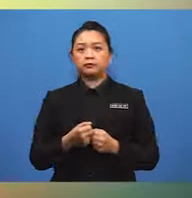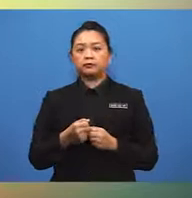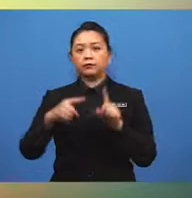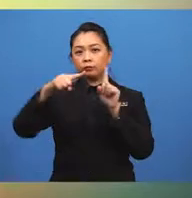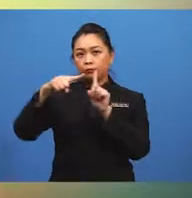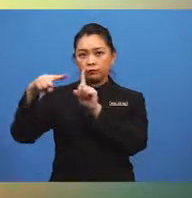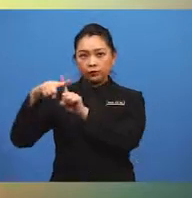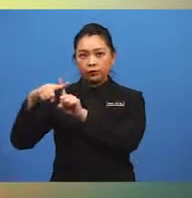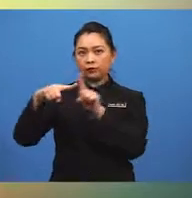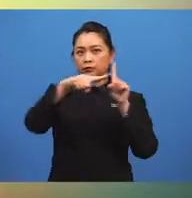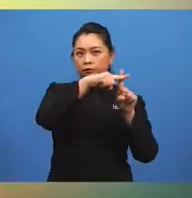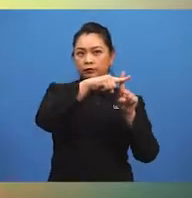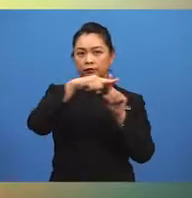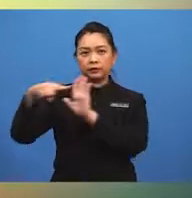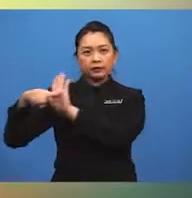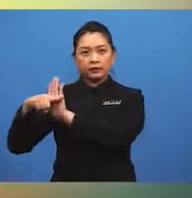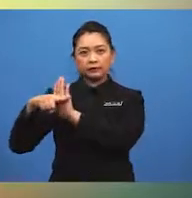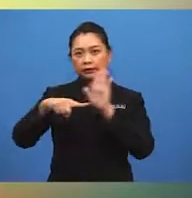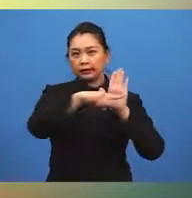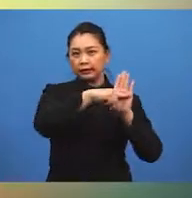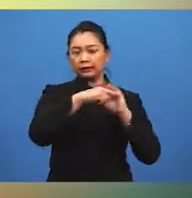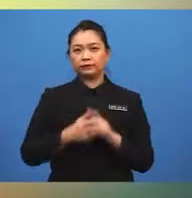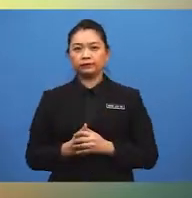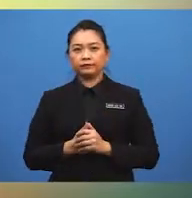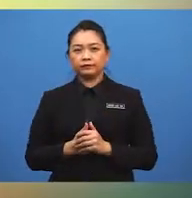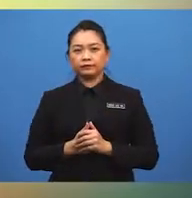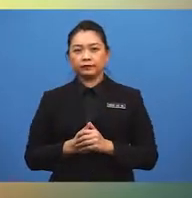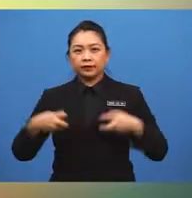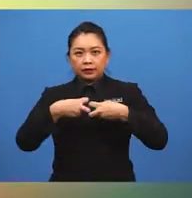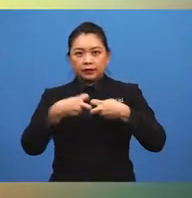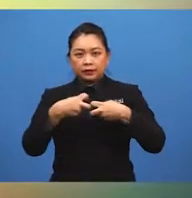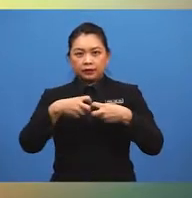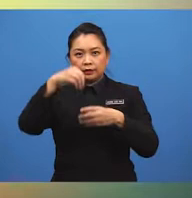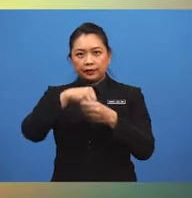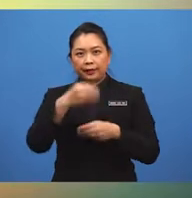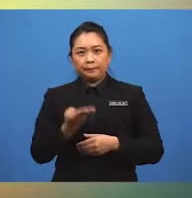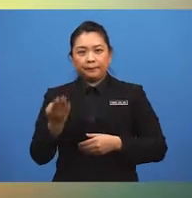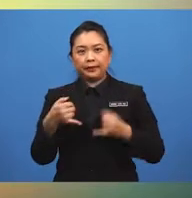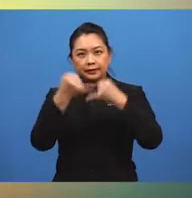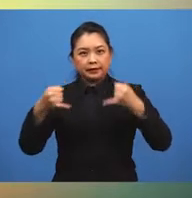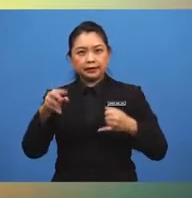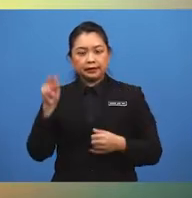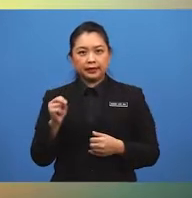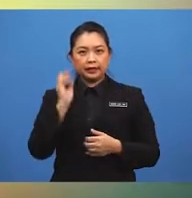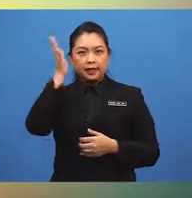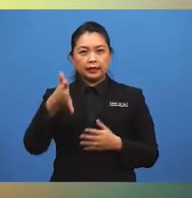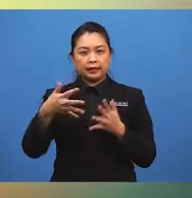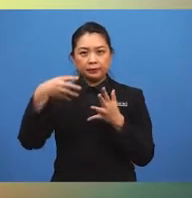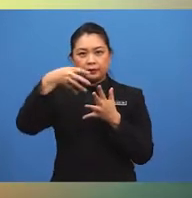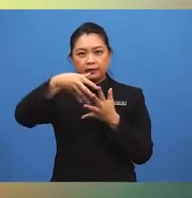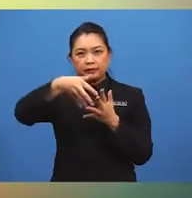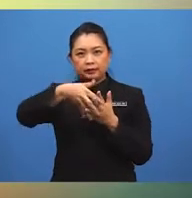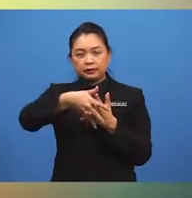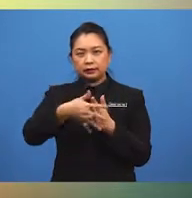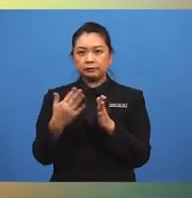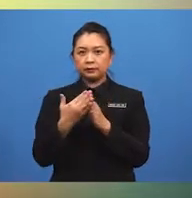positif kepada positif, negatif kepada negatif. Elektron dalam bahan jenis N akan